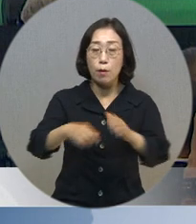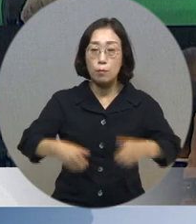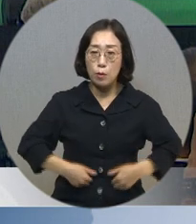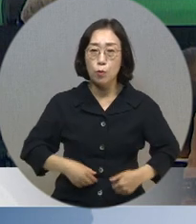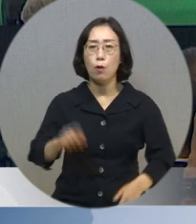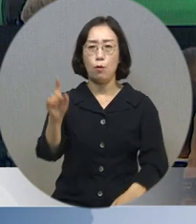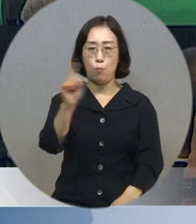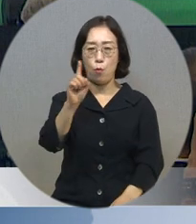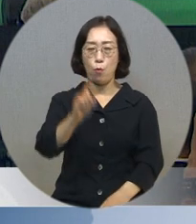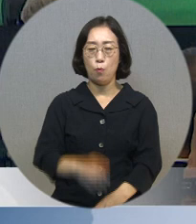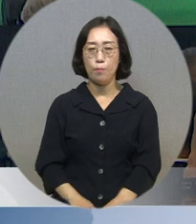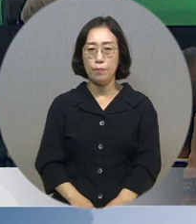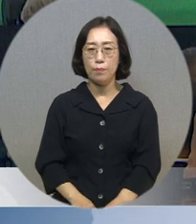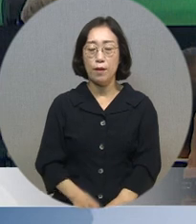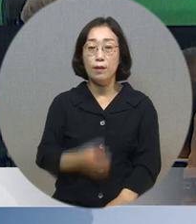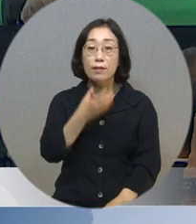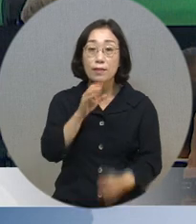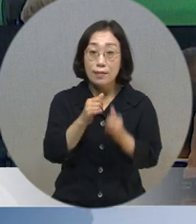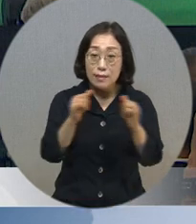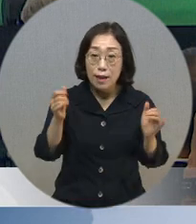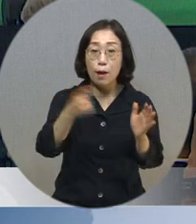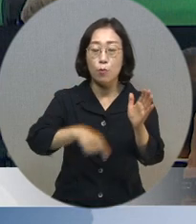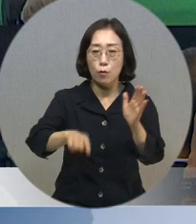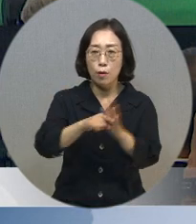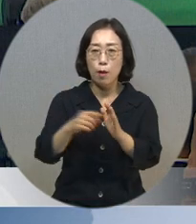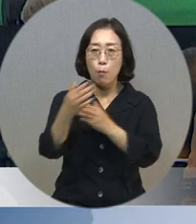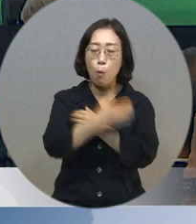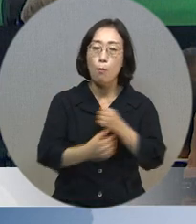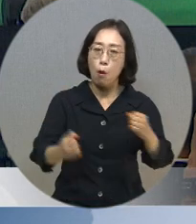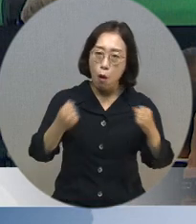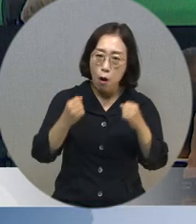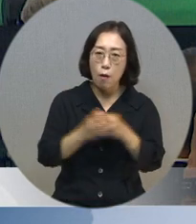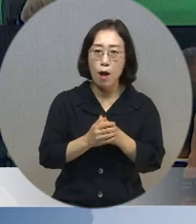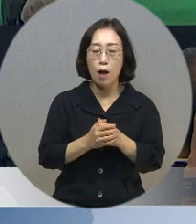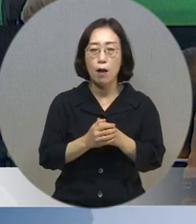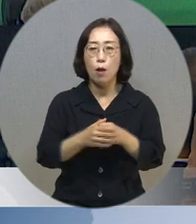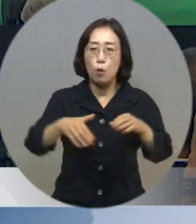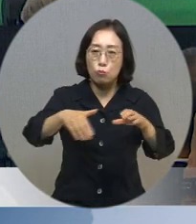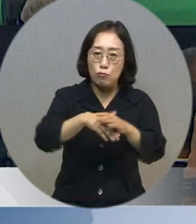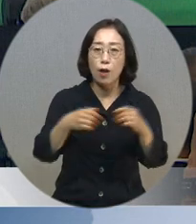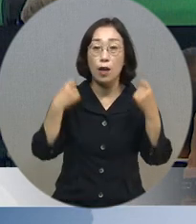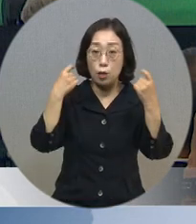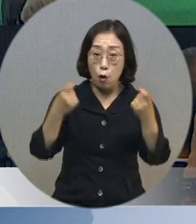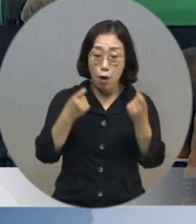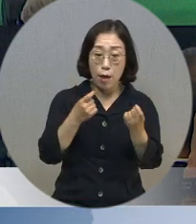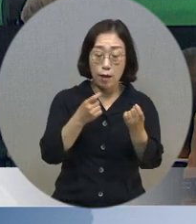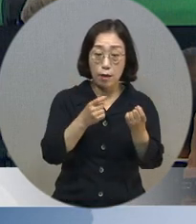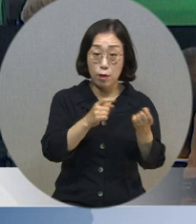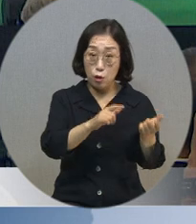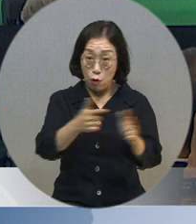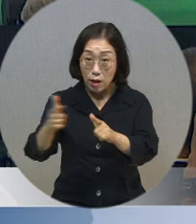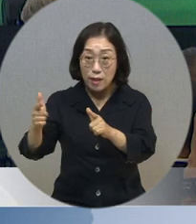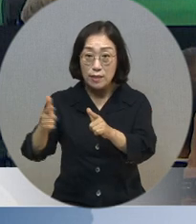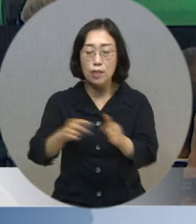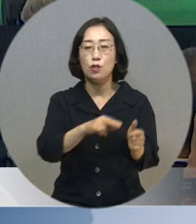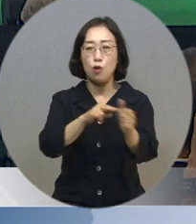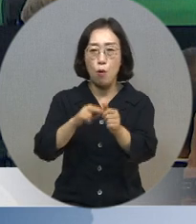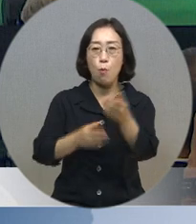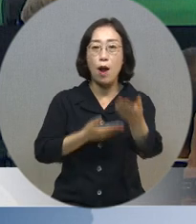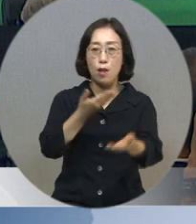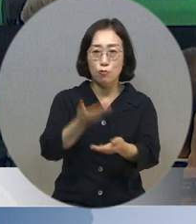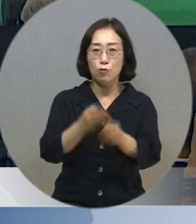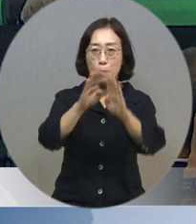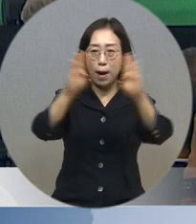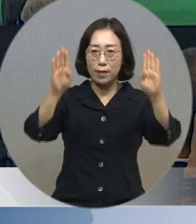무엇일까요? 시니어를 위한 건강과 의료, 문화와 여행 등 다채로운 분야에 대한 정보를 제공하는